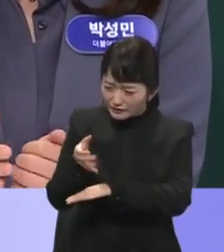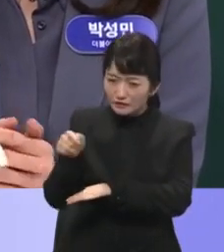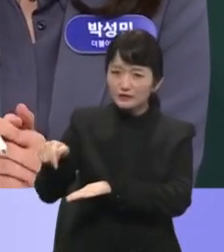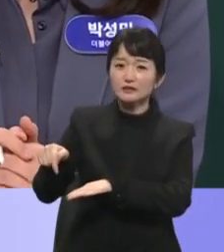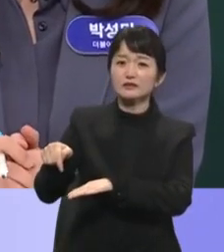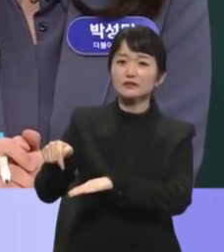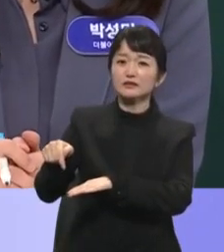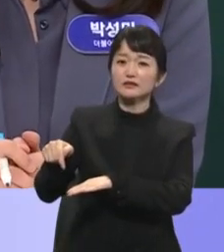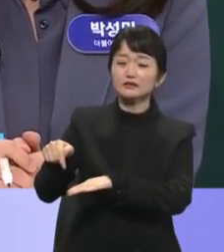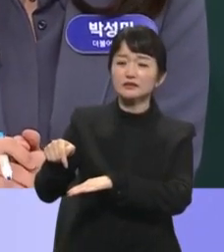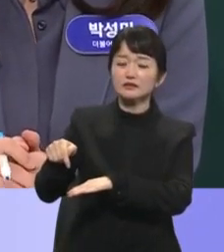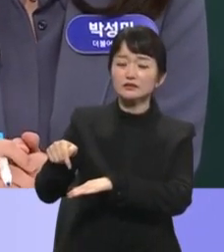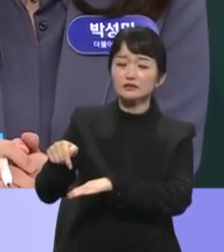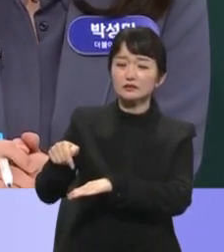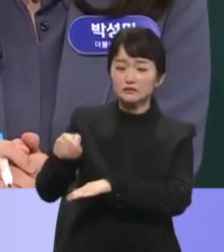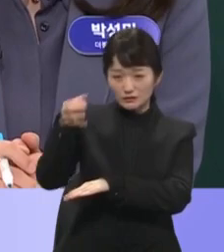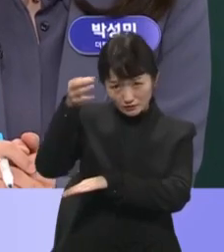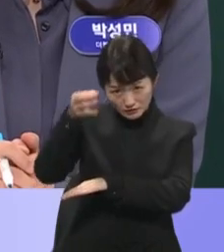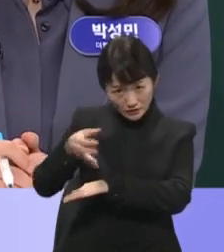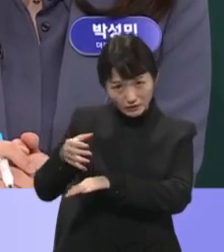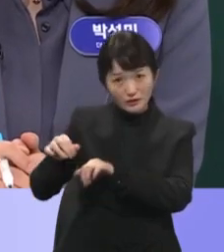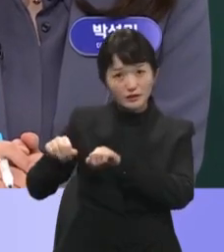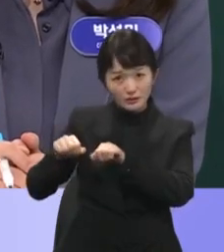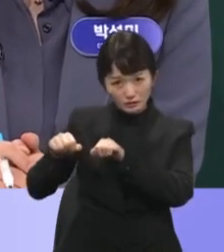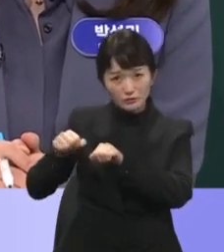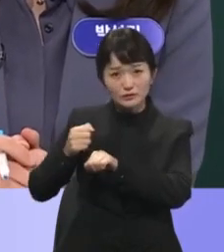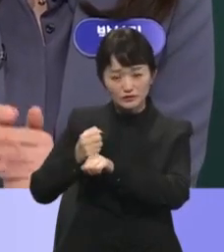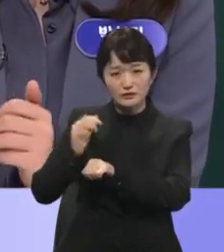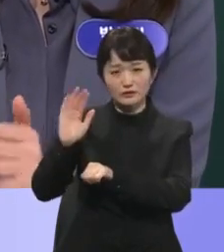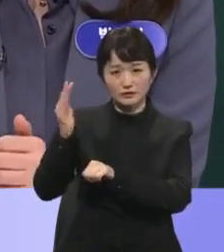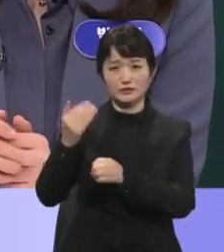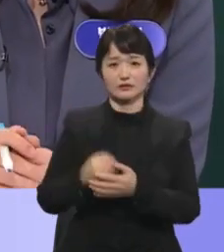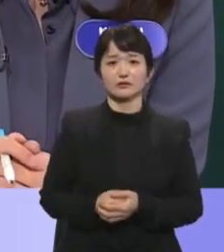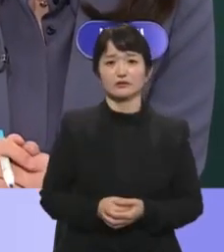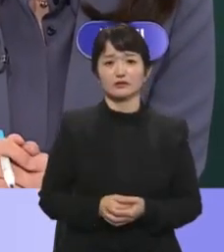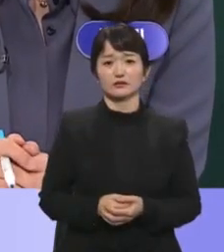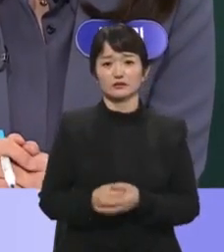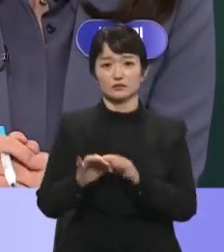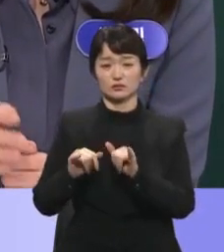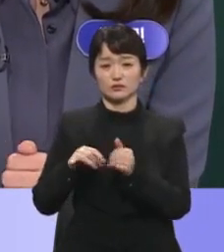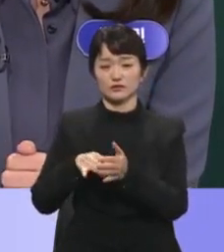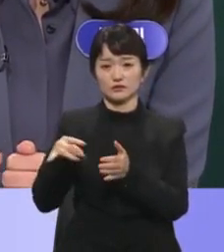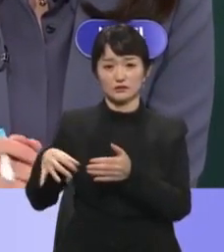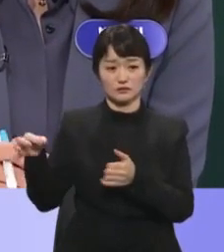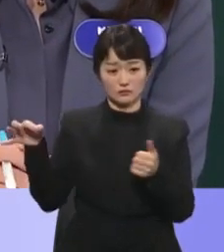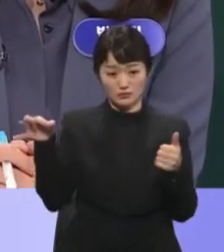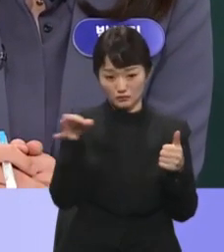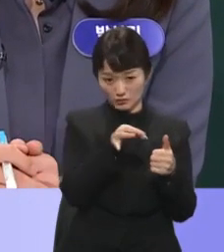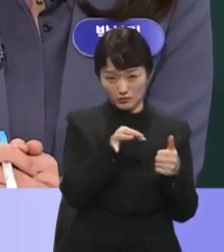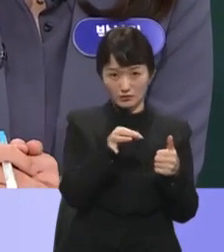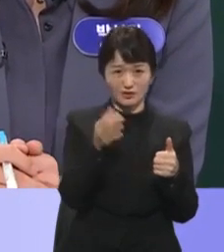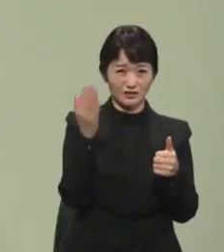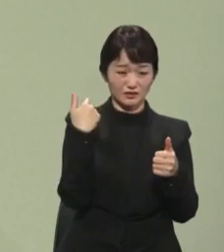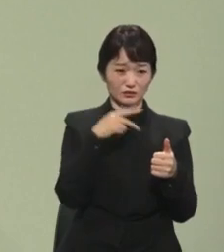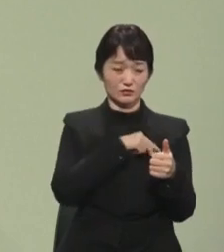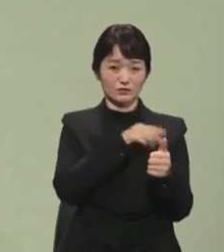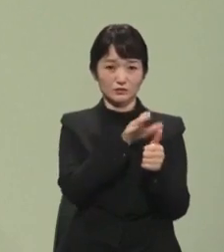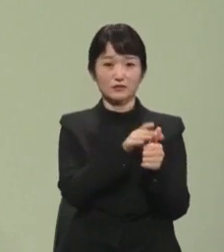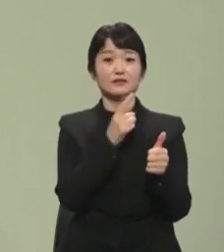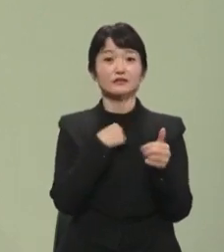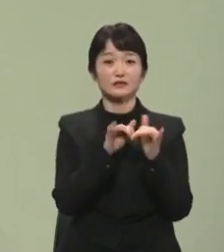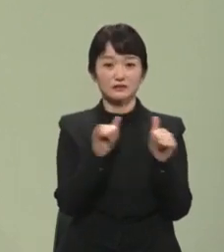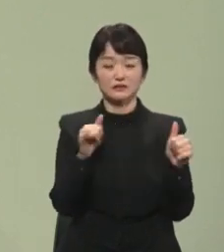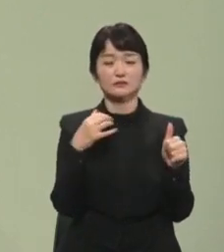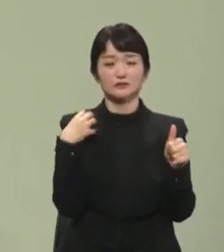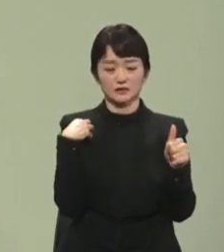드라이한 사과라도 전 최소한 했었어야 된다고 봅니다 그게 이제 국민의 세비를 받았고 국회의원 지까지 역임했던 분의 정치적인 책임이라는